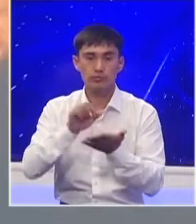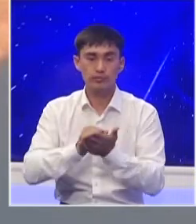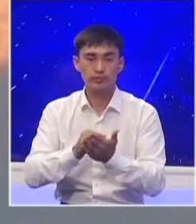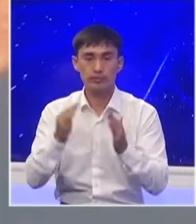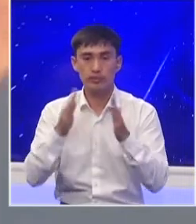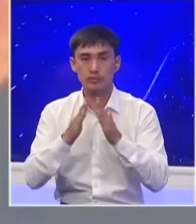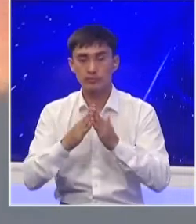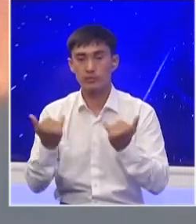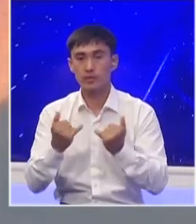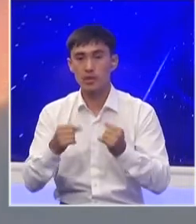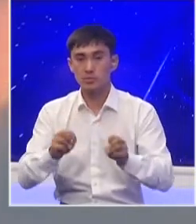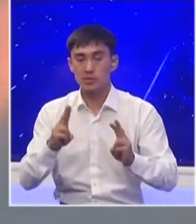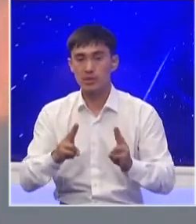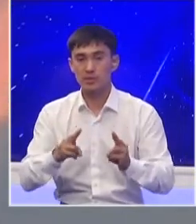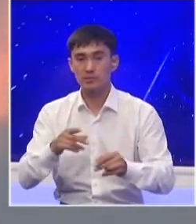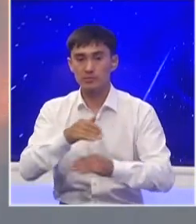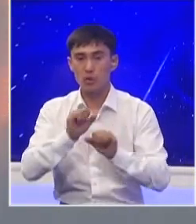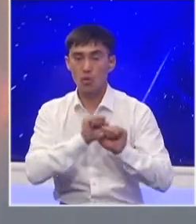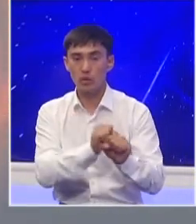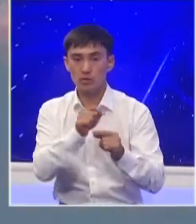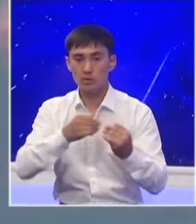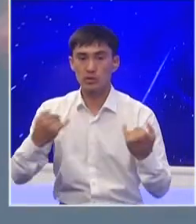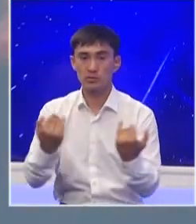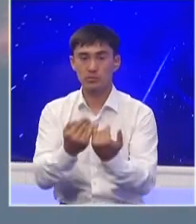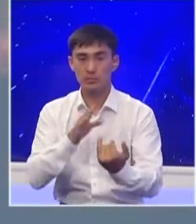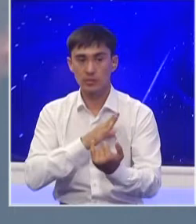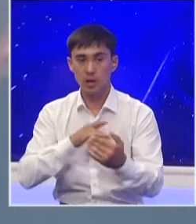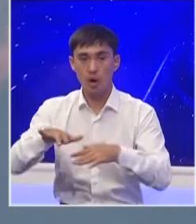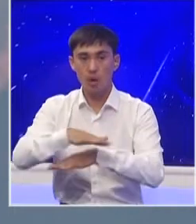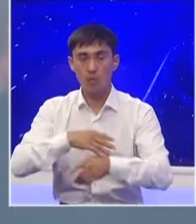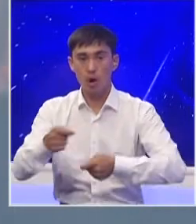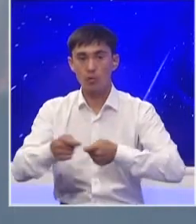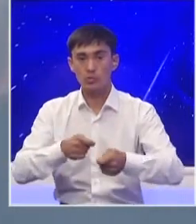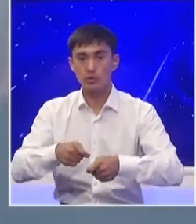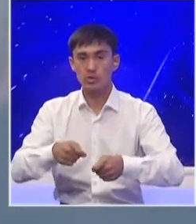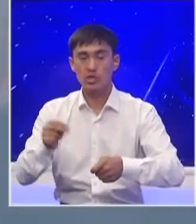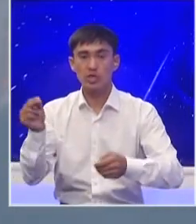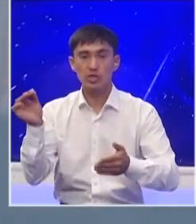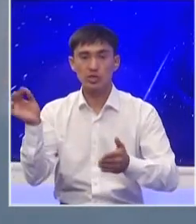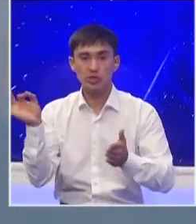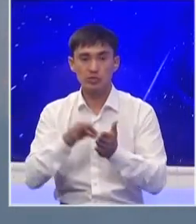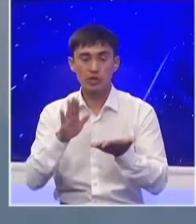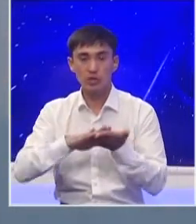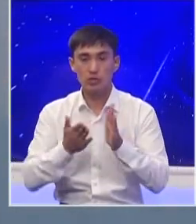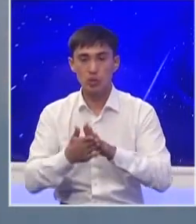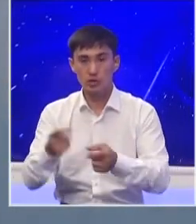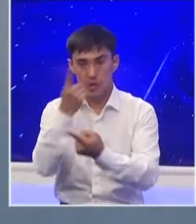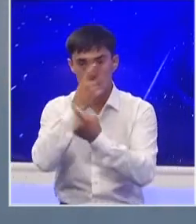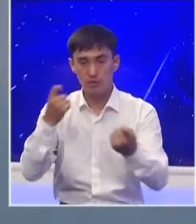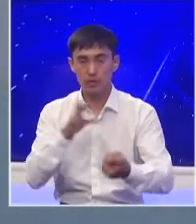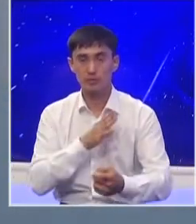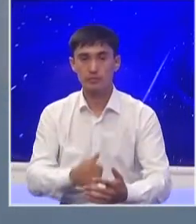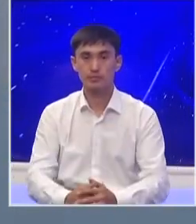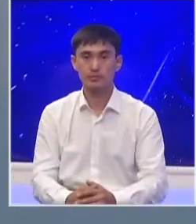Өрт сөндірушілер арнайы қорғаныш шебін құрған. Айта кетерлігі, аумақ әкімшілігі өңірде төтенше жағдай жариялауға өтініш